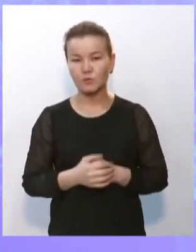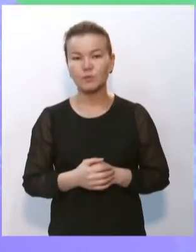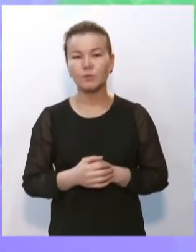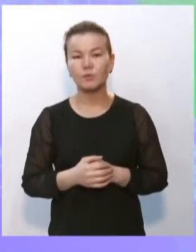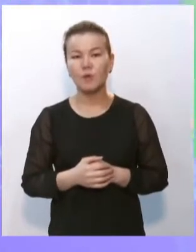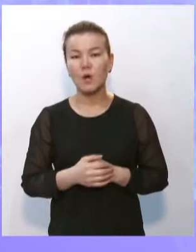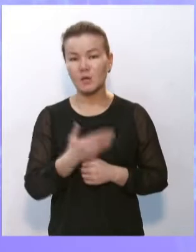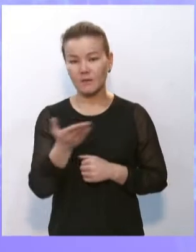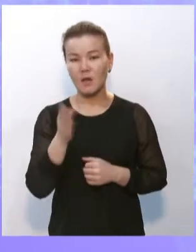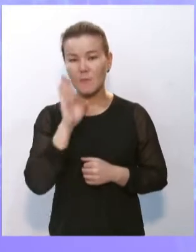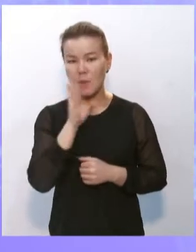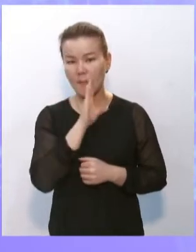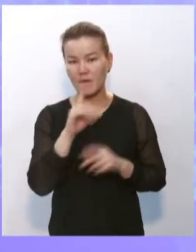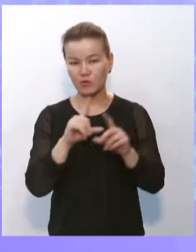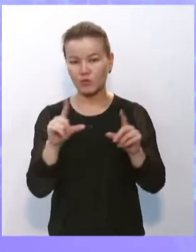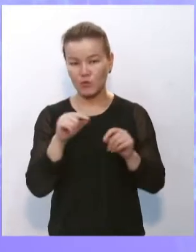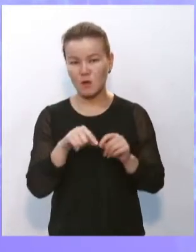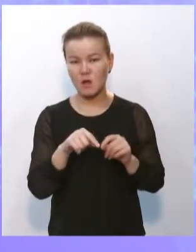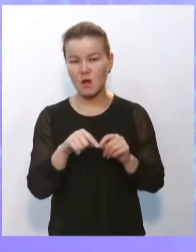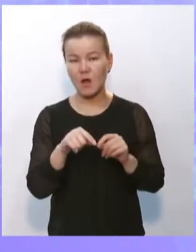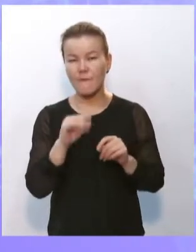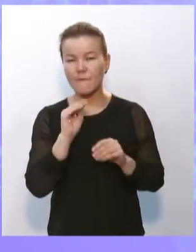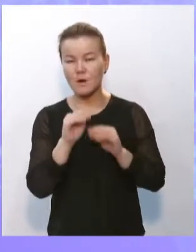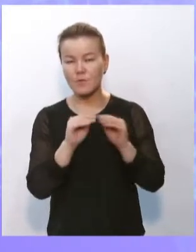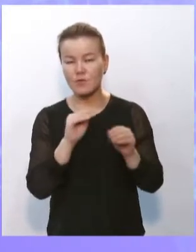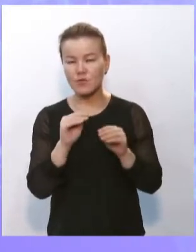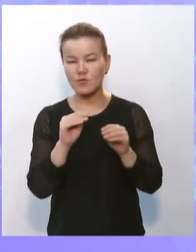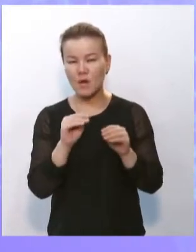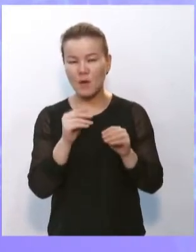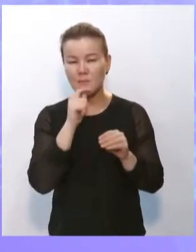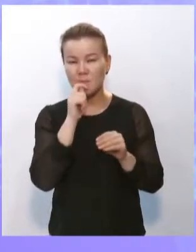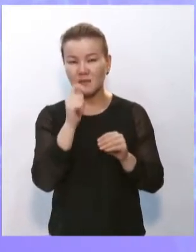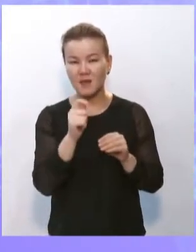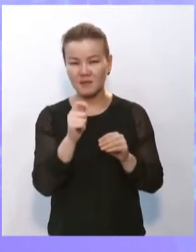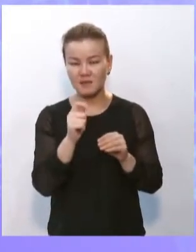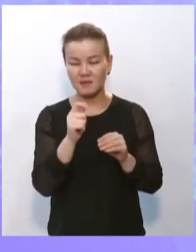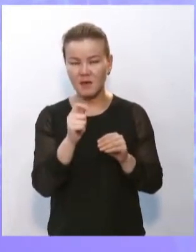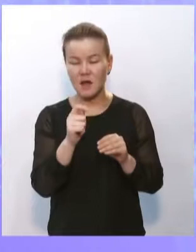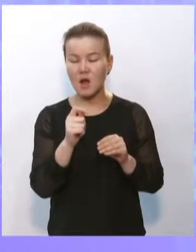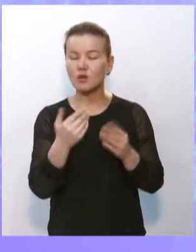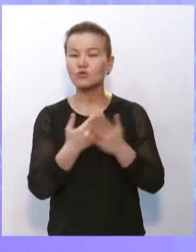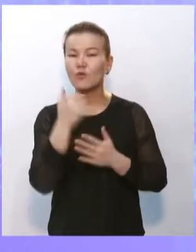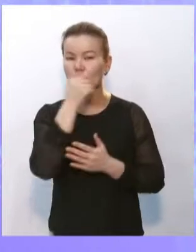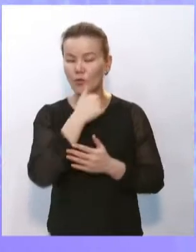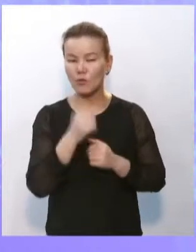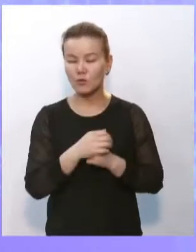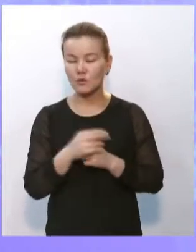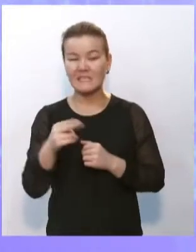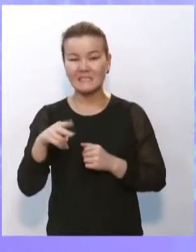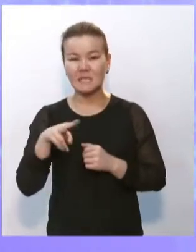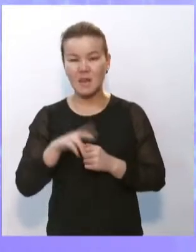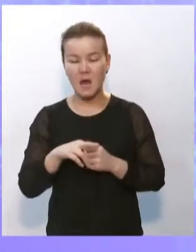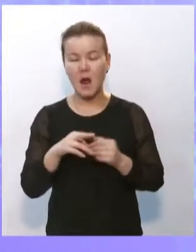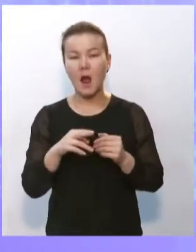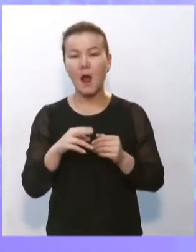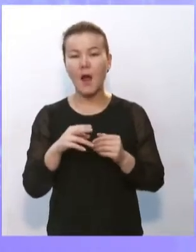твоя мама в школе формирует подарки к новому году для подарков школа